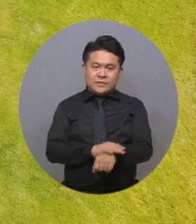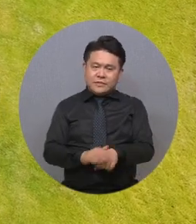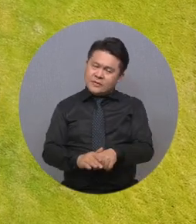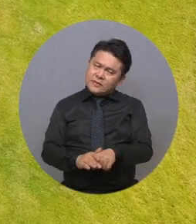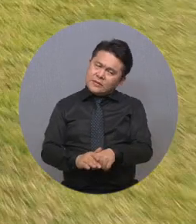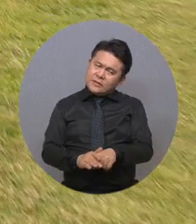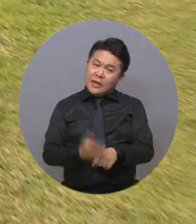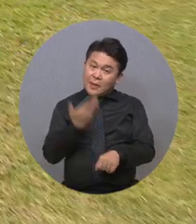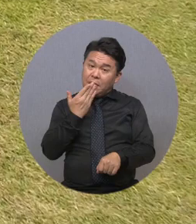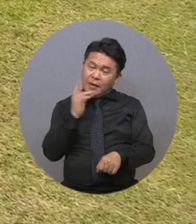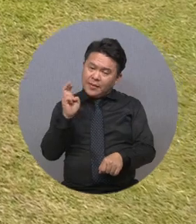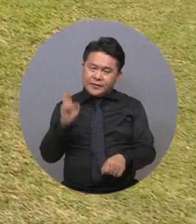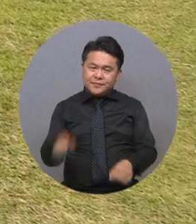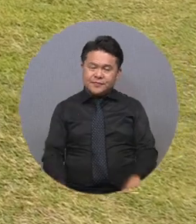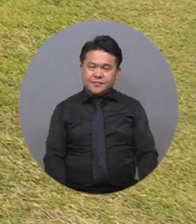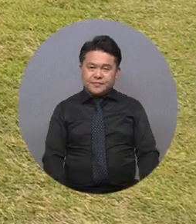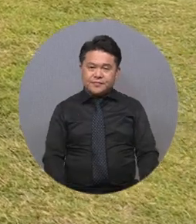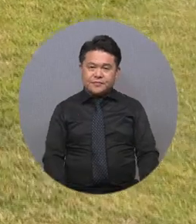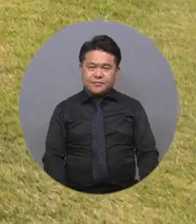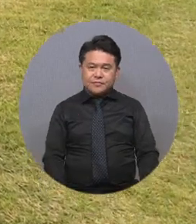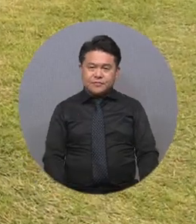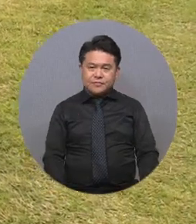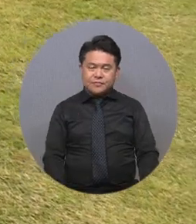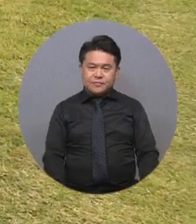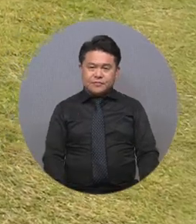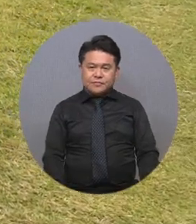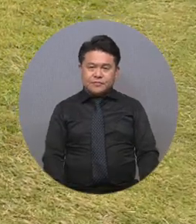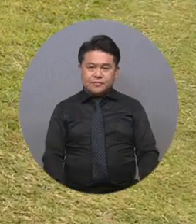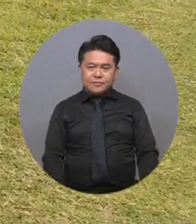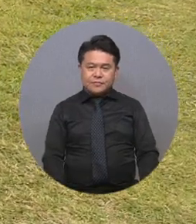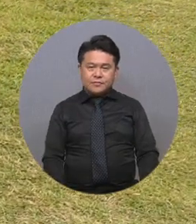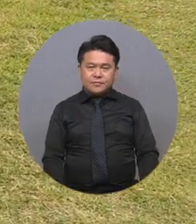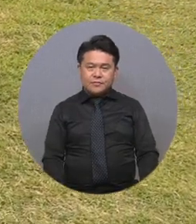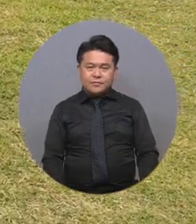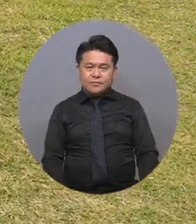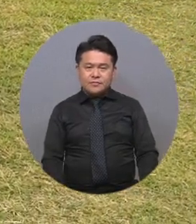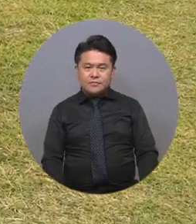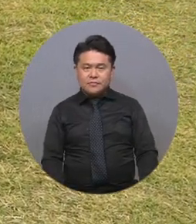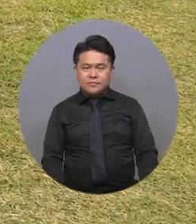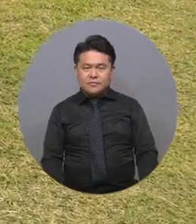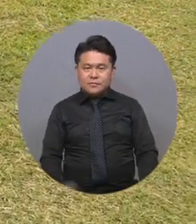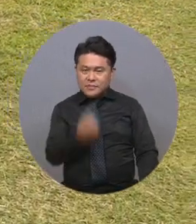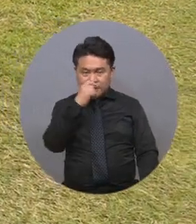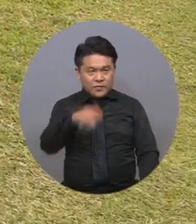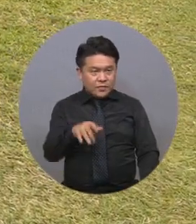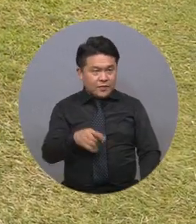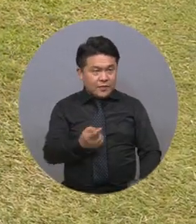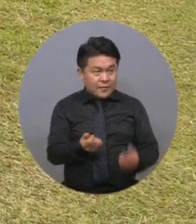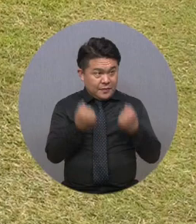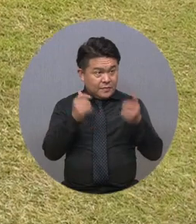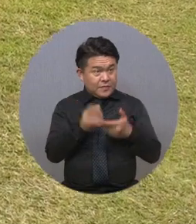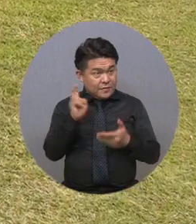있어 오른쪽 여기 퍼터 라이브는 학원 다녀왔나 봐요 거의 평지라고 보면 돼 거의 평지